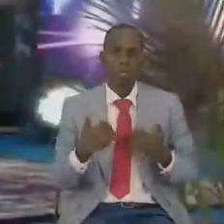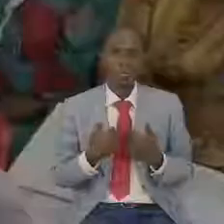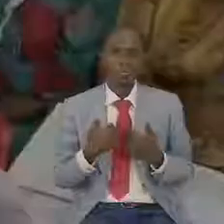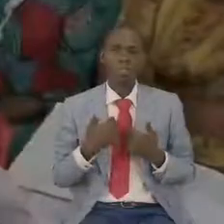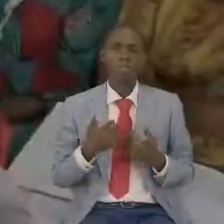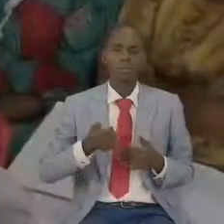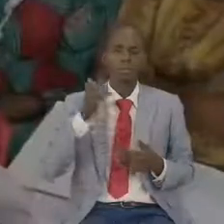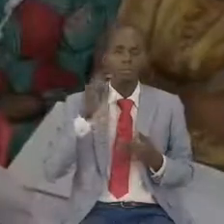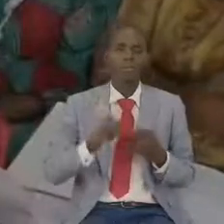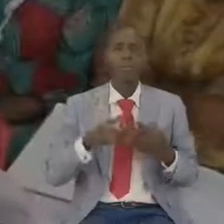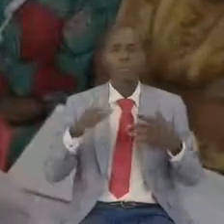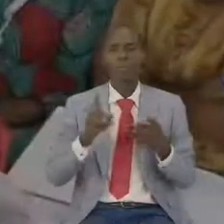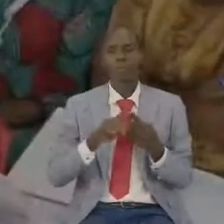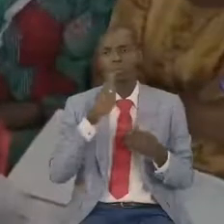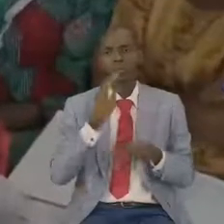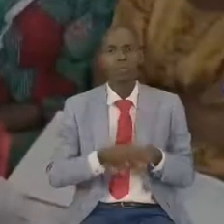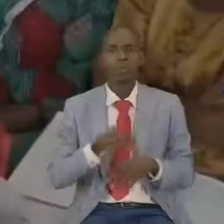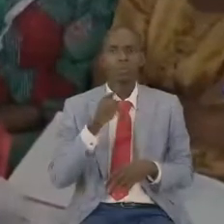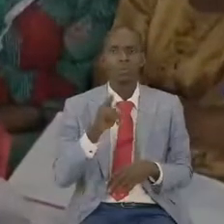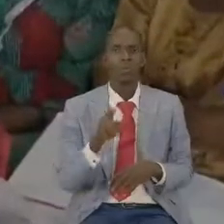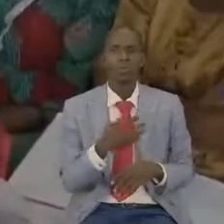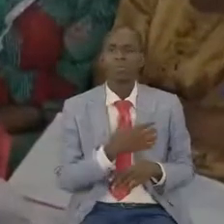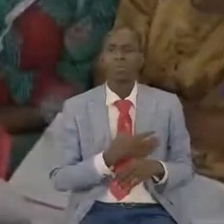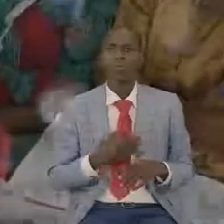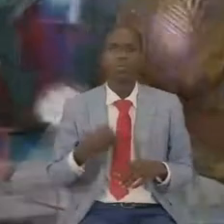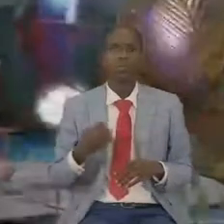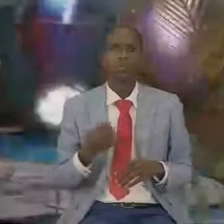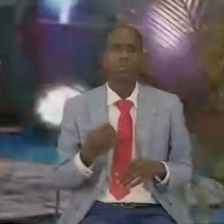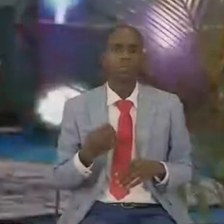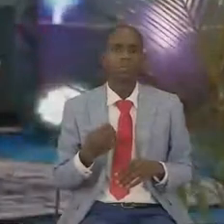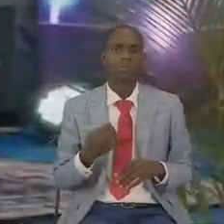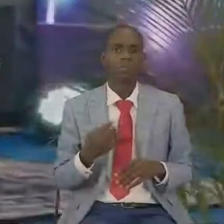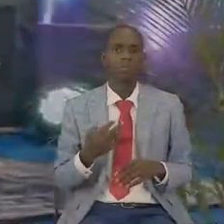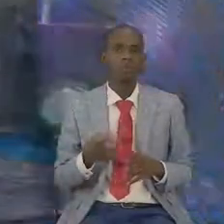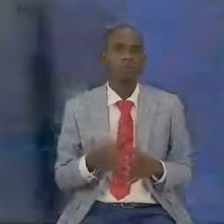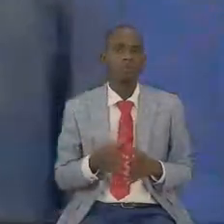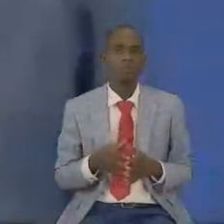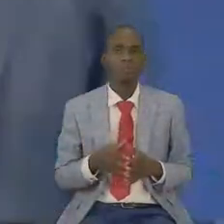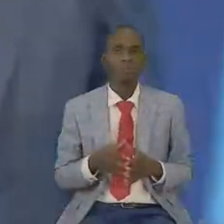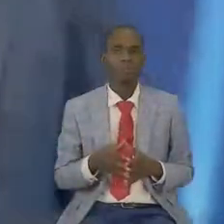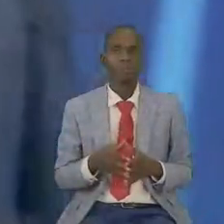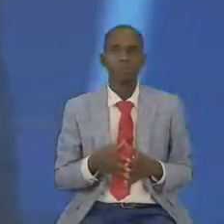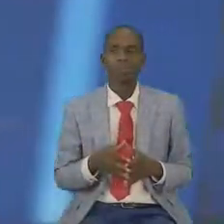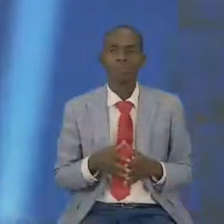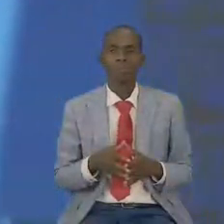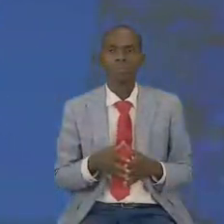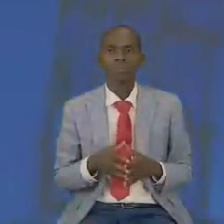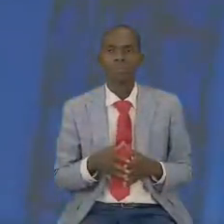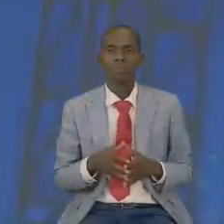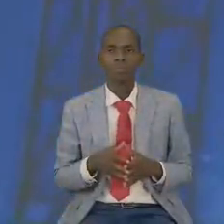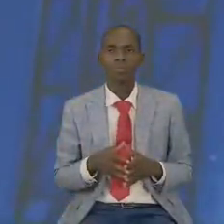toi. Alors, il y a des gens puissants, peut-être dans ton pays, dans ton territoire, qui